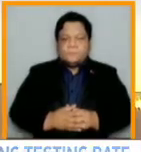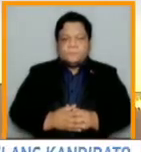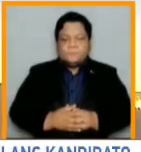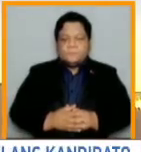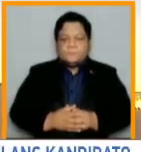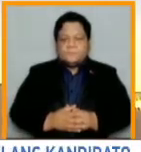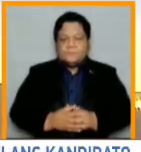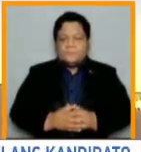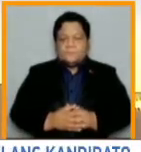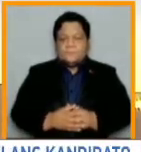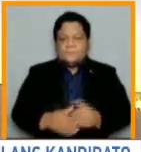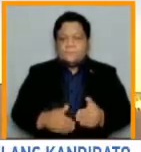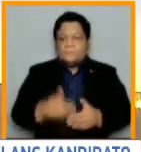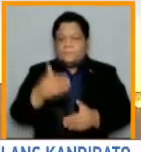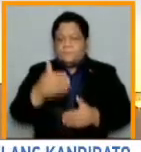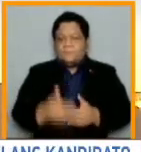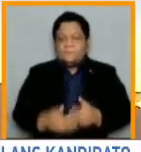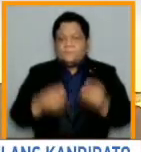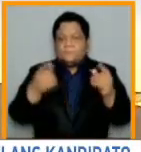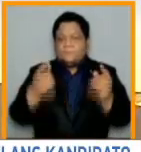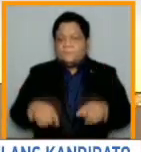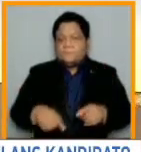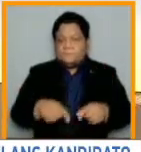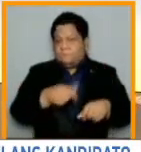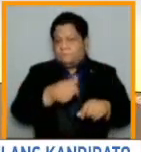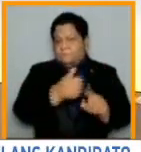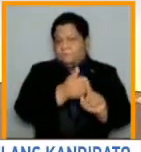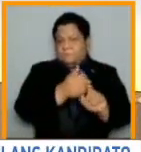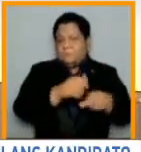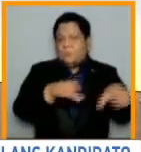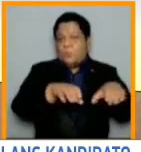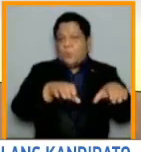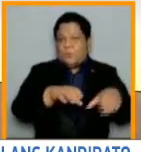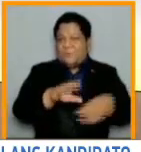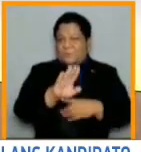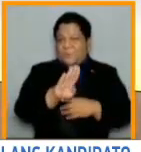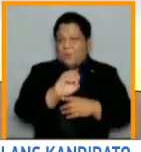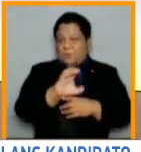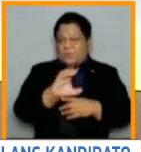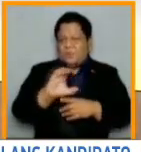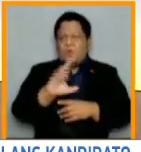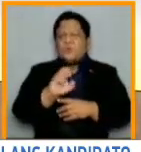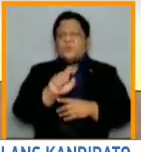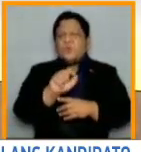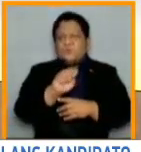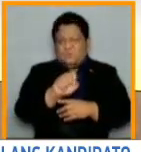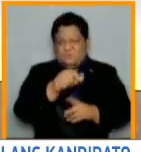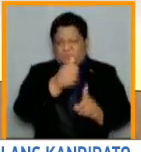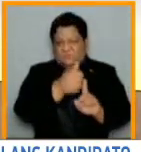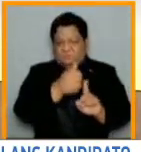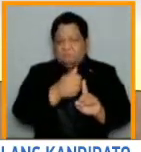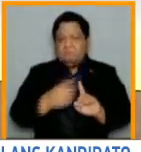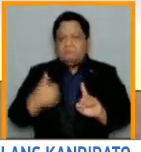sa pananambang ang isang empleyado ng Bureau of Customs. Ayon sa National Bureau of Investigation, posibleng may kaugnayan ito sa tatlo